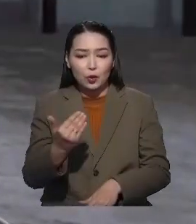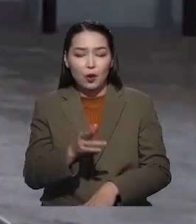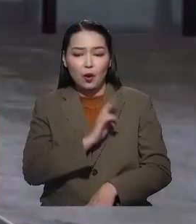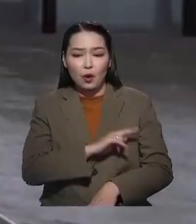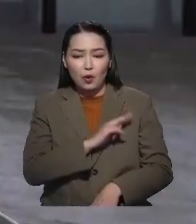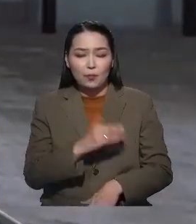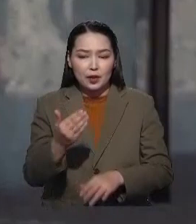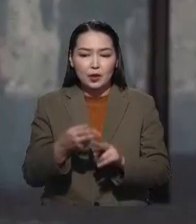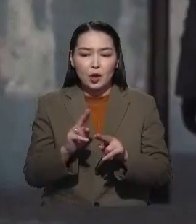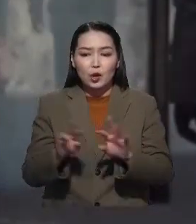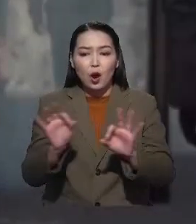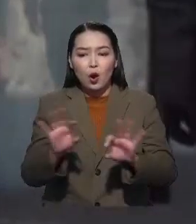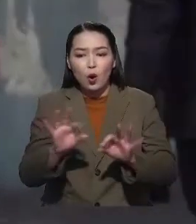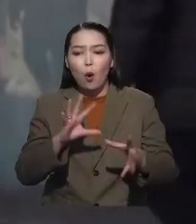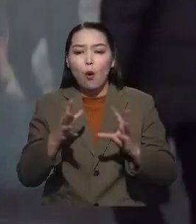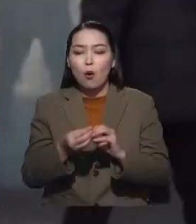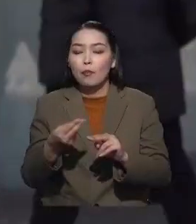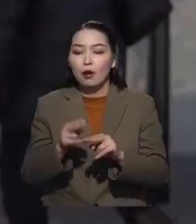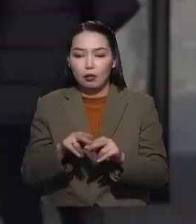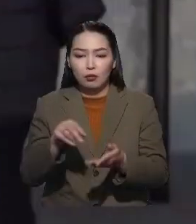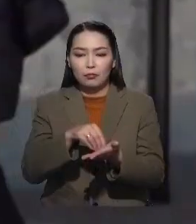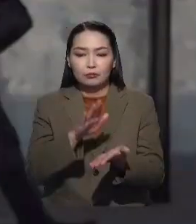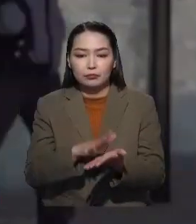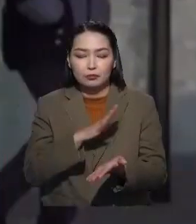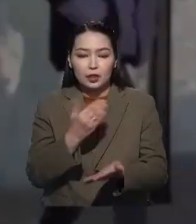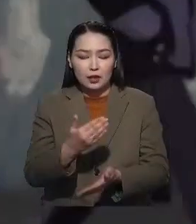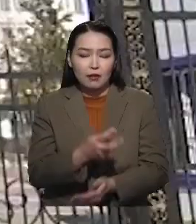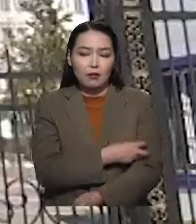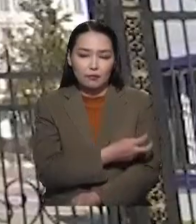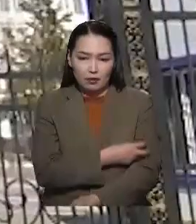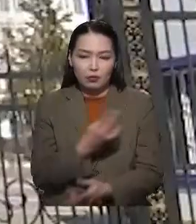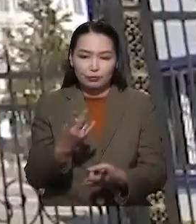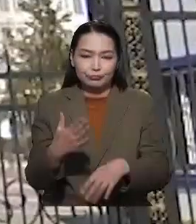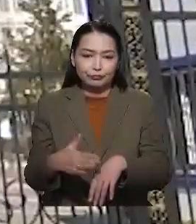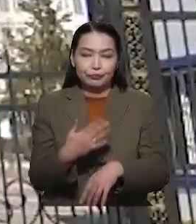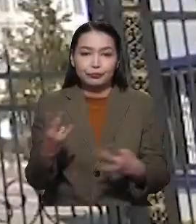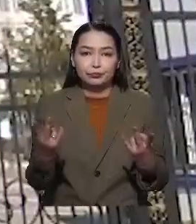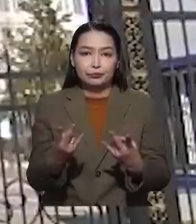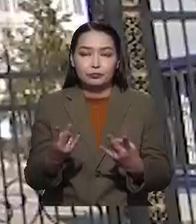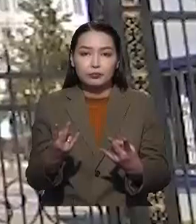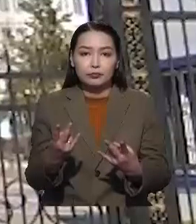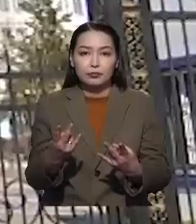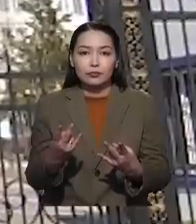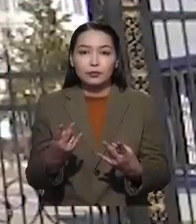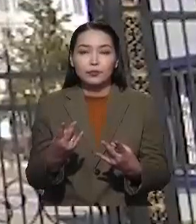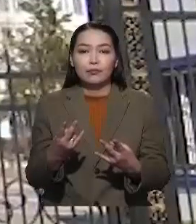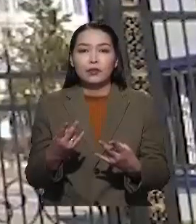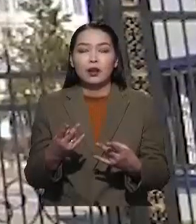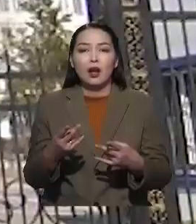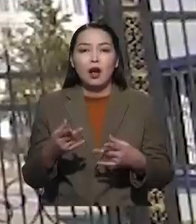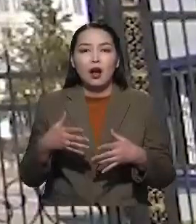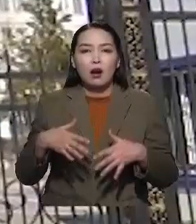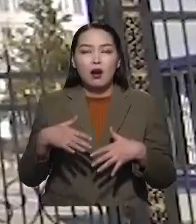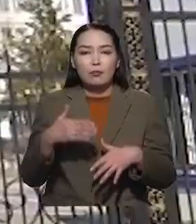қызметкерлердің түсініктемелері негізінде қорытынды жасаған. Дәрігерлердің жазғанына жүгініп отыр. Қабырғасы қайысқан қала тұрғыны